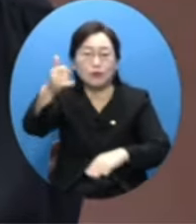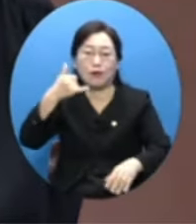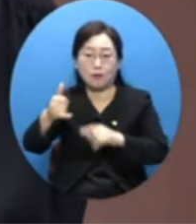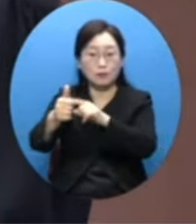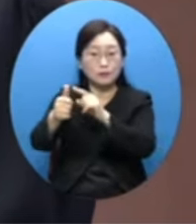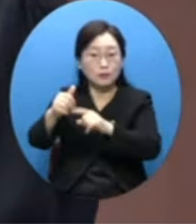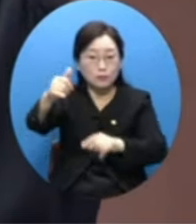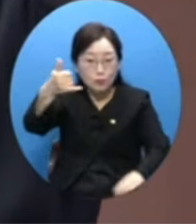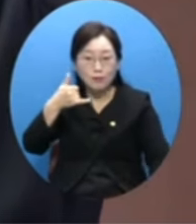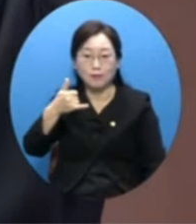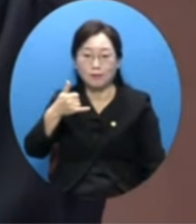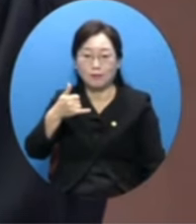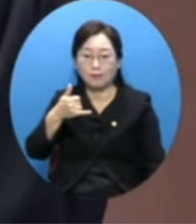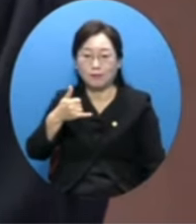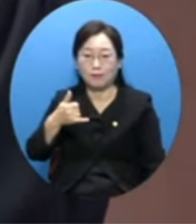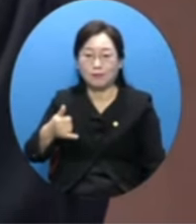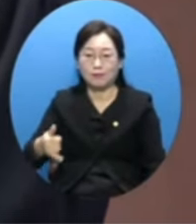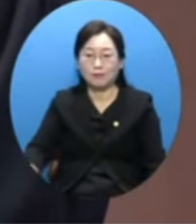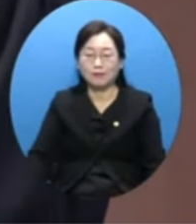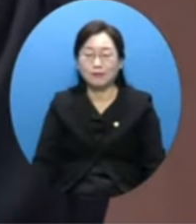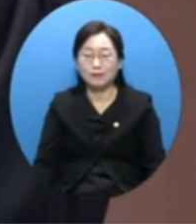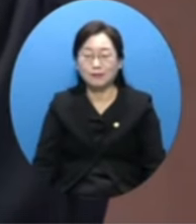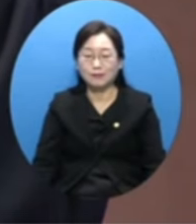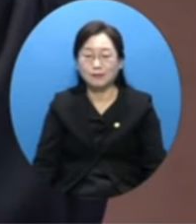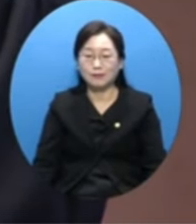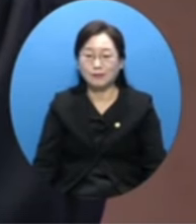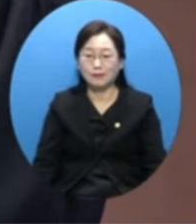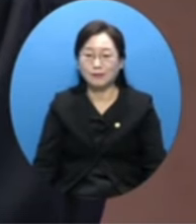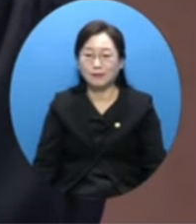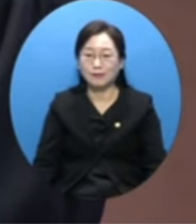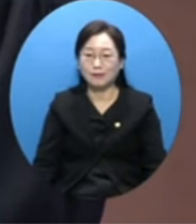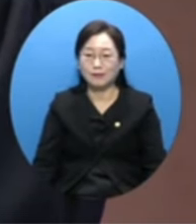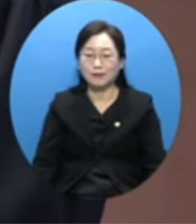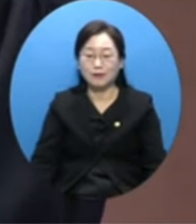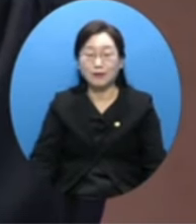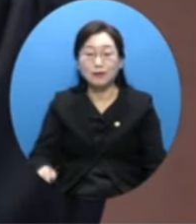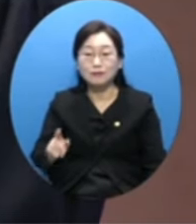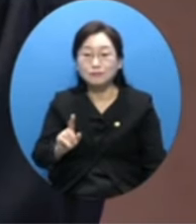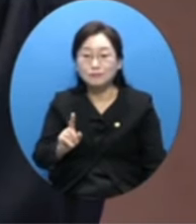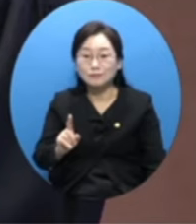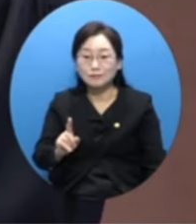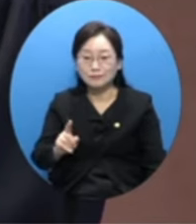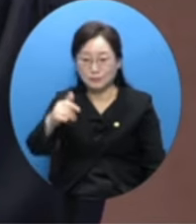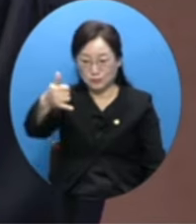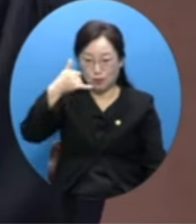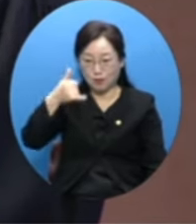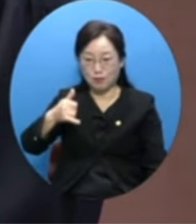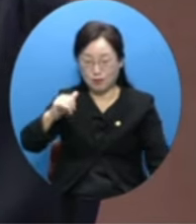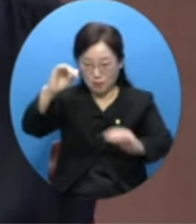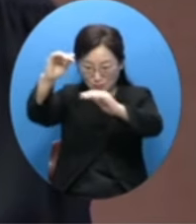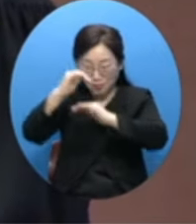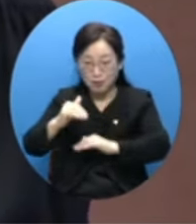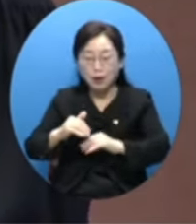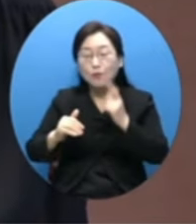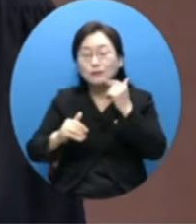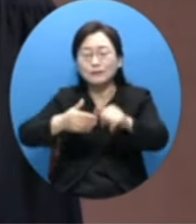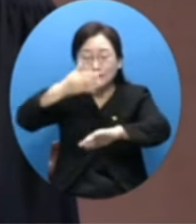한 것입니다. 근데 첫 전화 내용이, 목사님